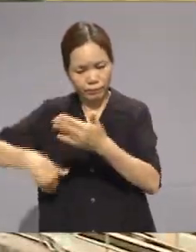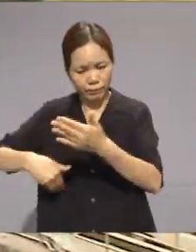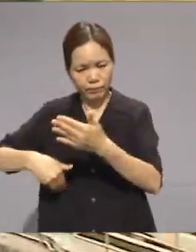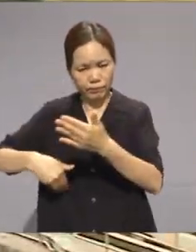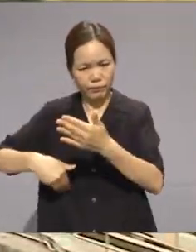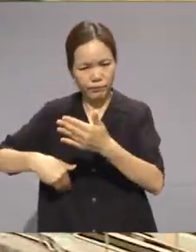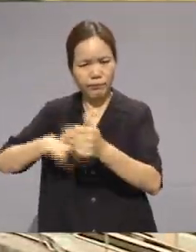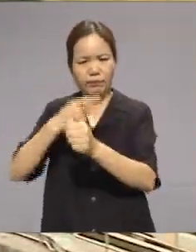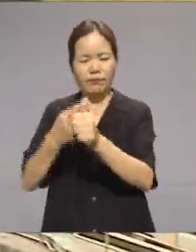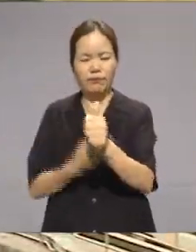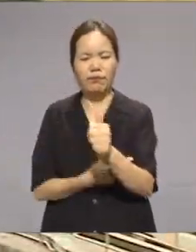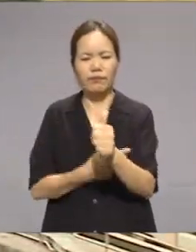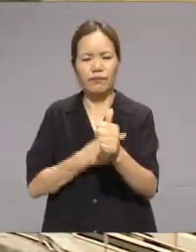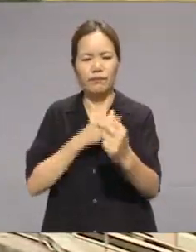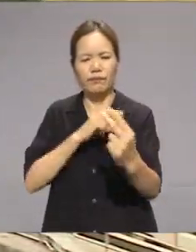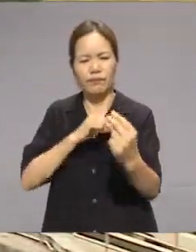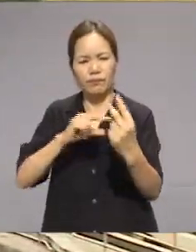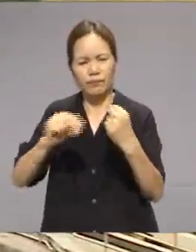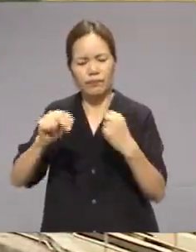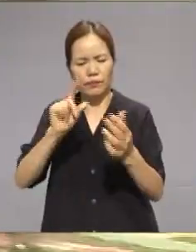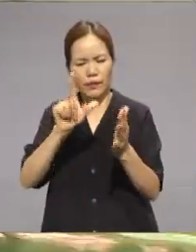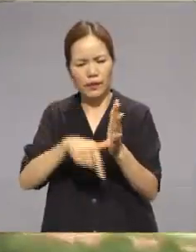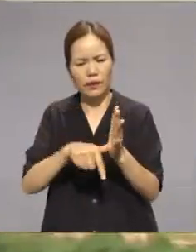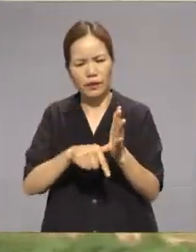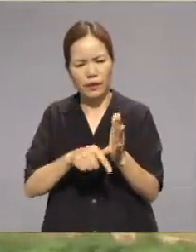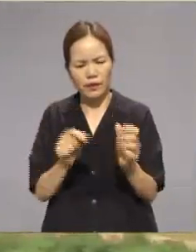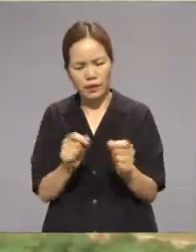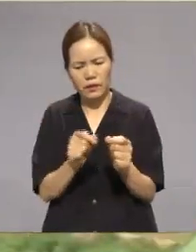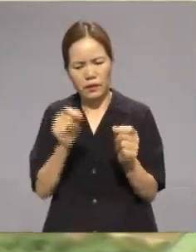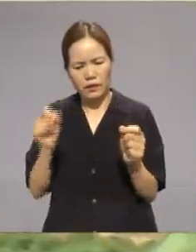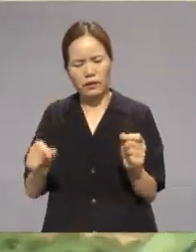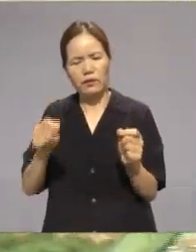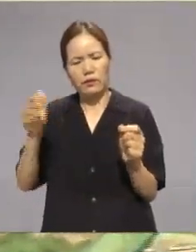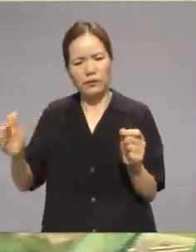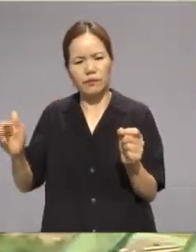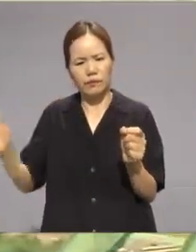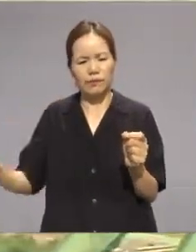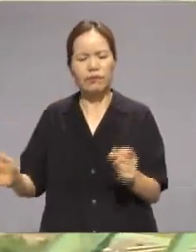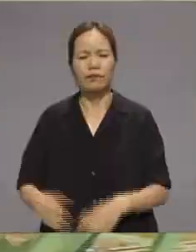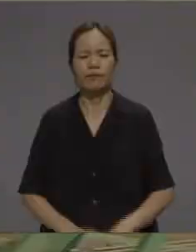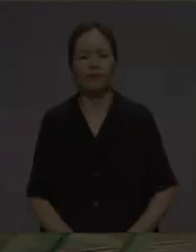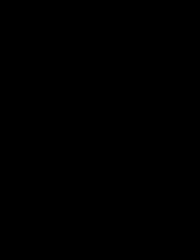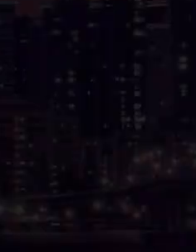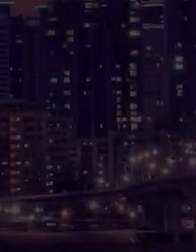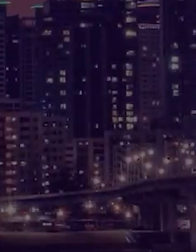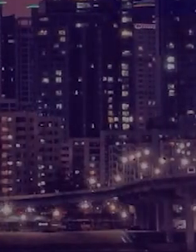배차 간격은 다소 늘어날 것으로 보입니다. OBS 뉴스 백소민입니다.